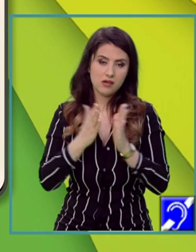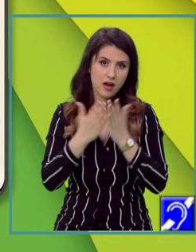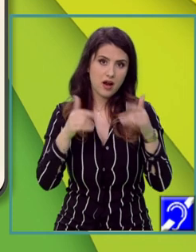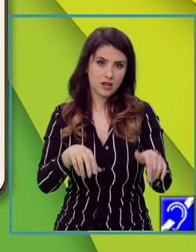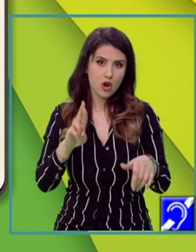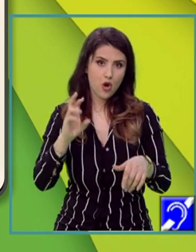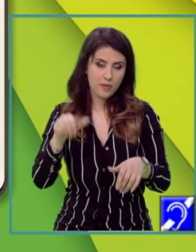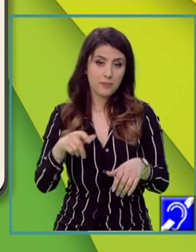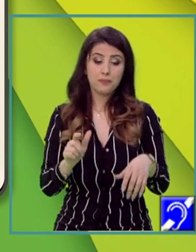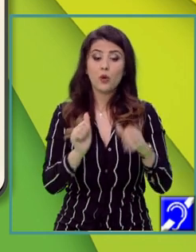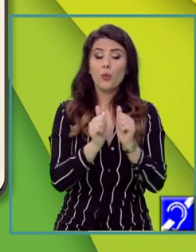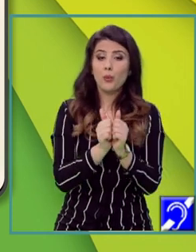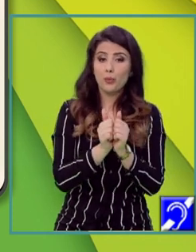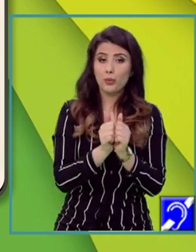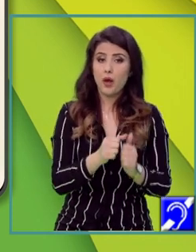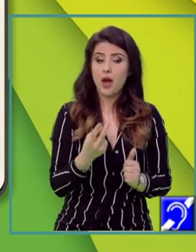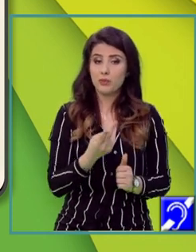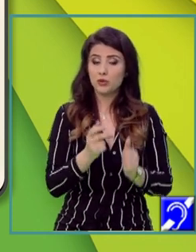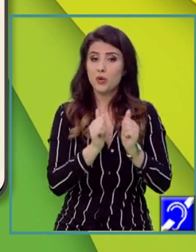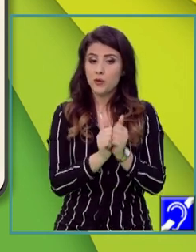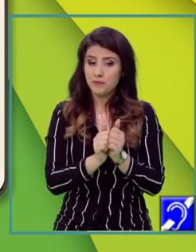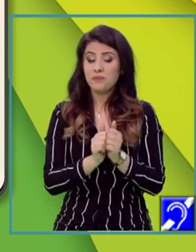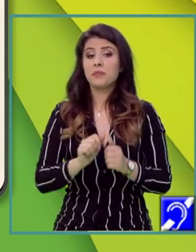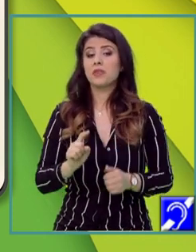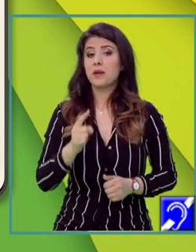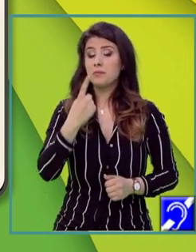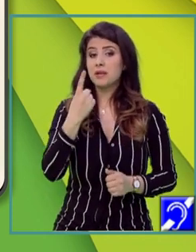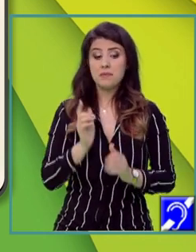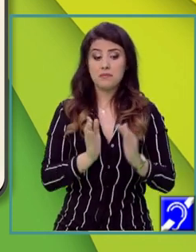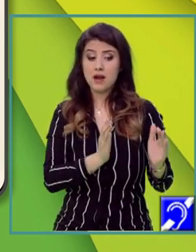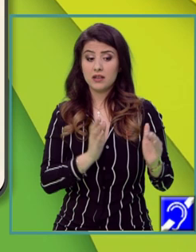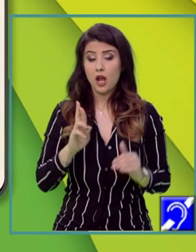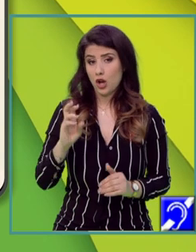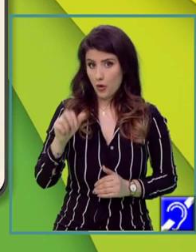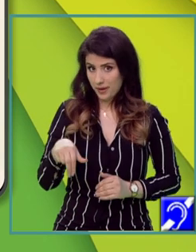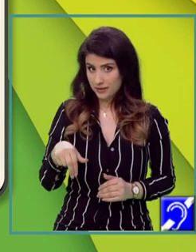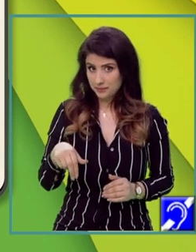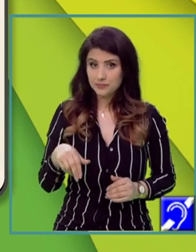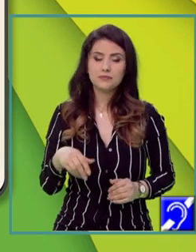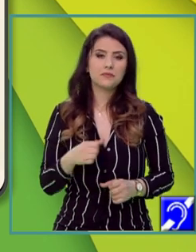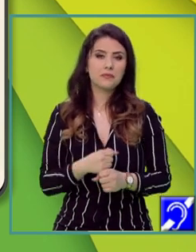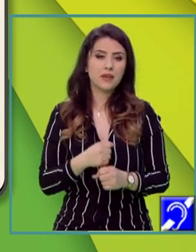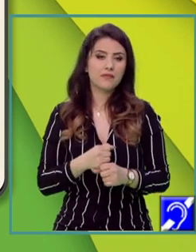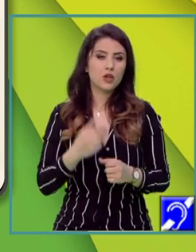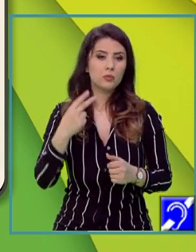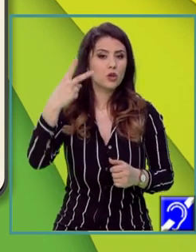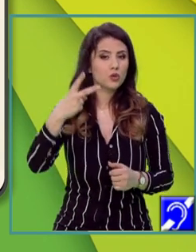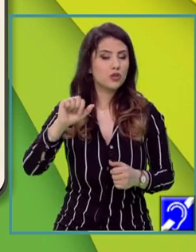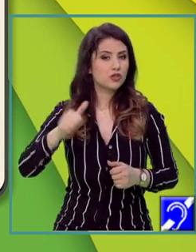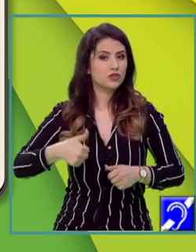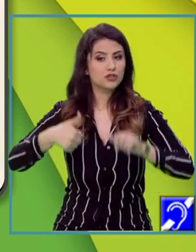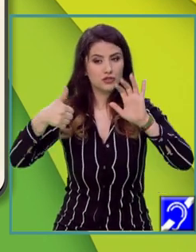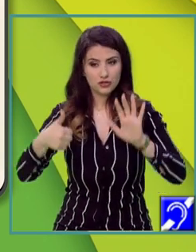Ștefan gheorghidiu ala Domino mai ales prima parte a romanului cu precădere capitolele 2 și 6